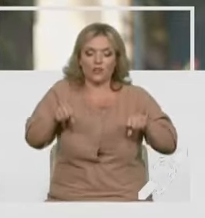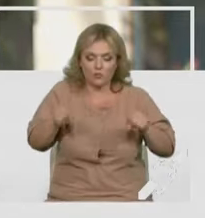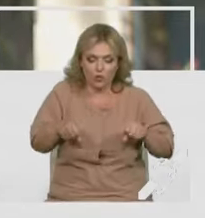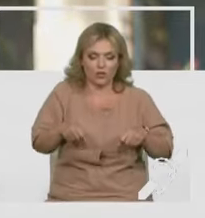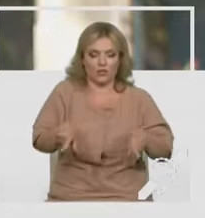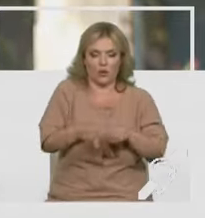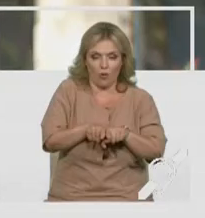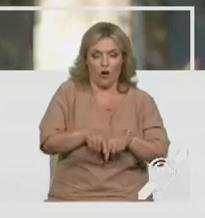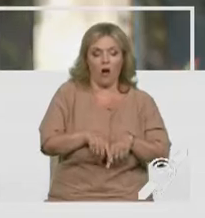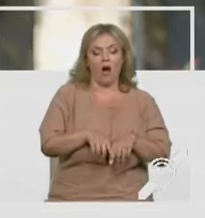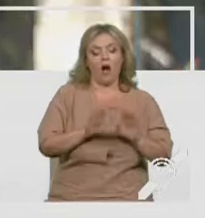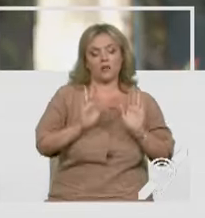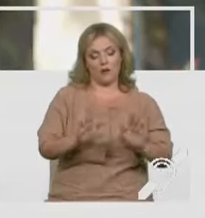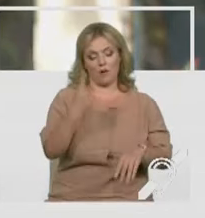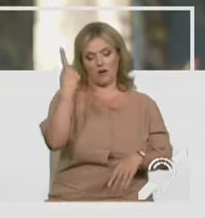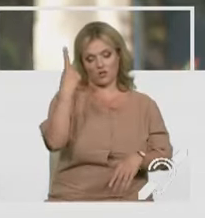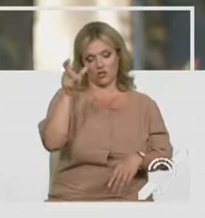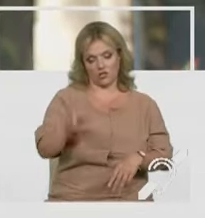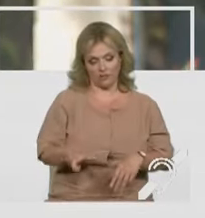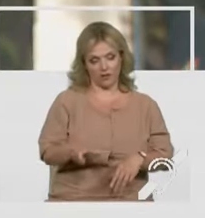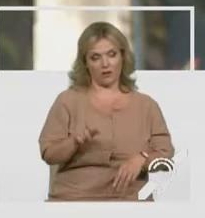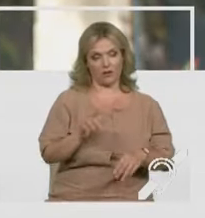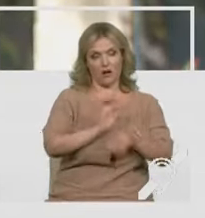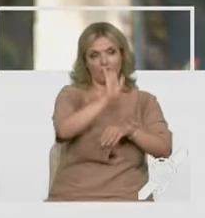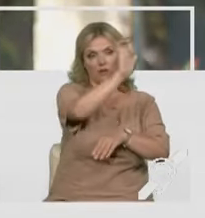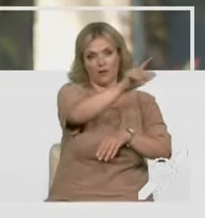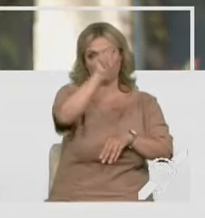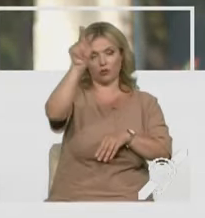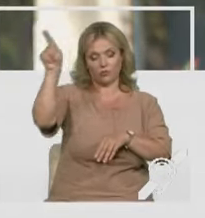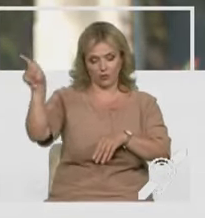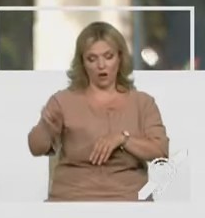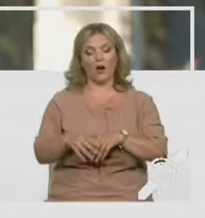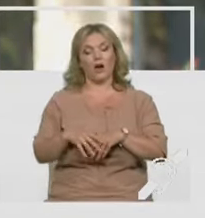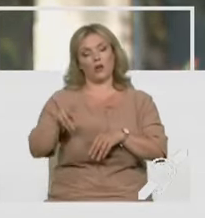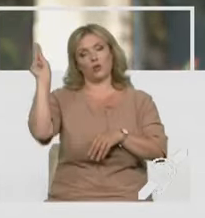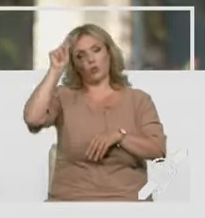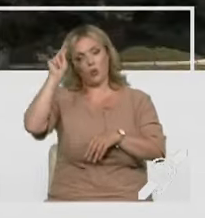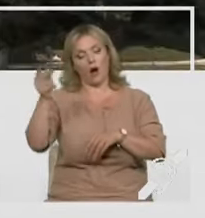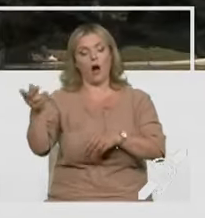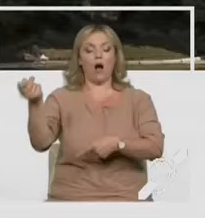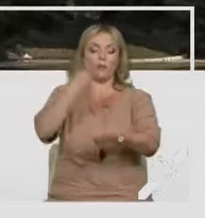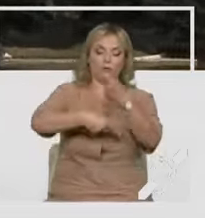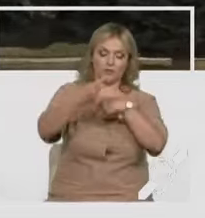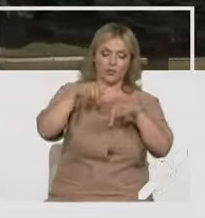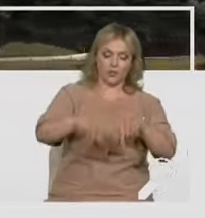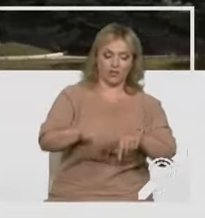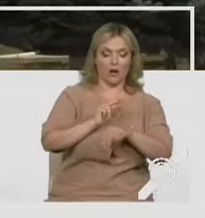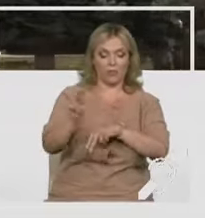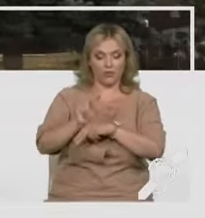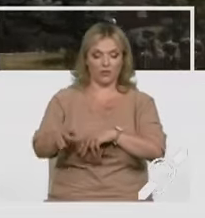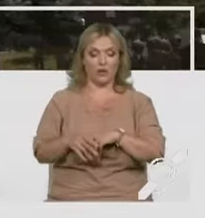fi arma geniu, aviație, apărarea antiaeriană. În toți acești